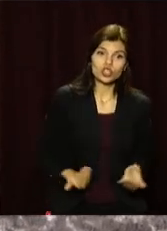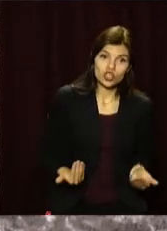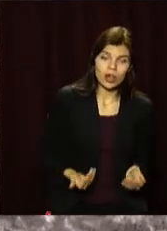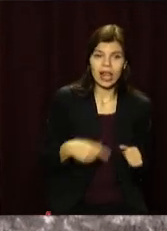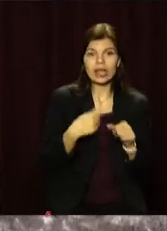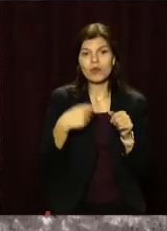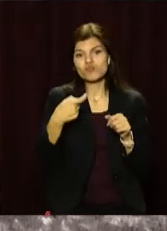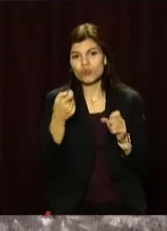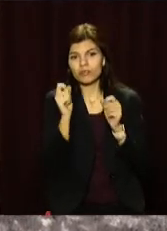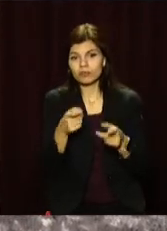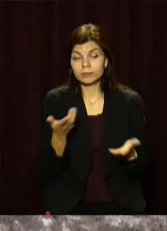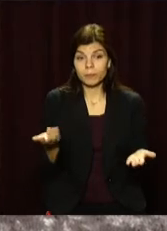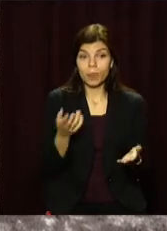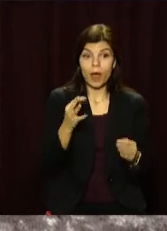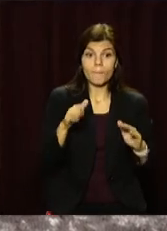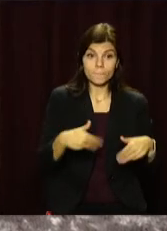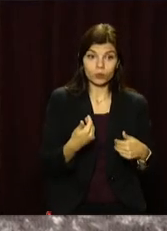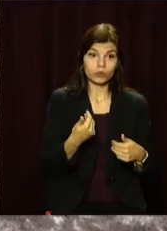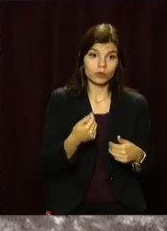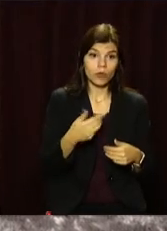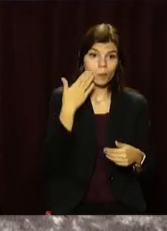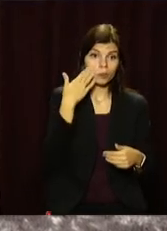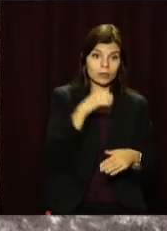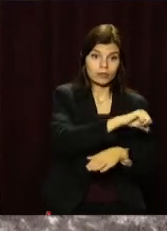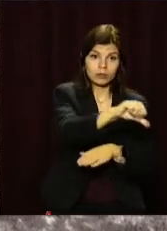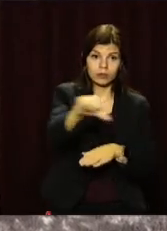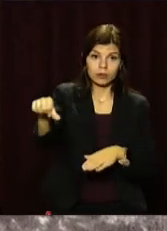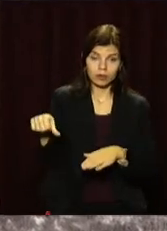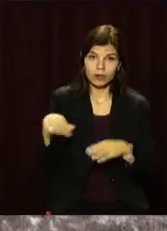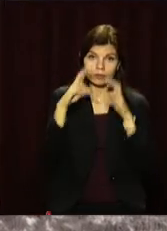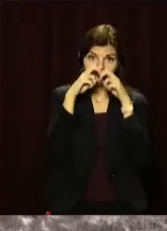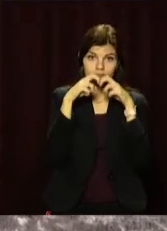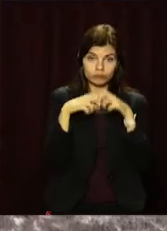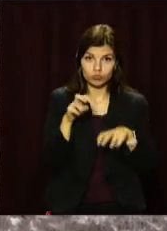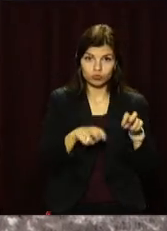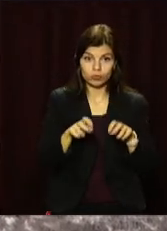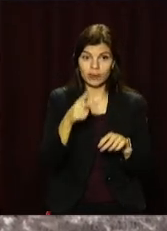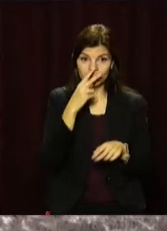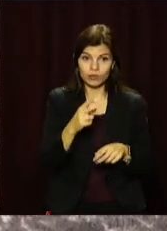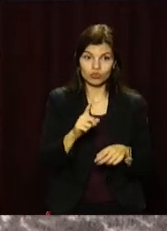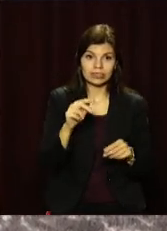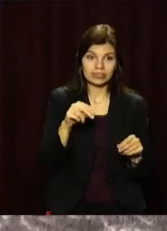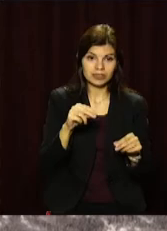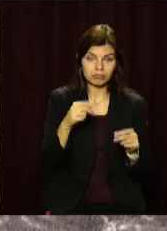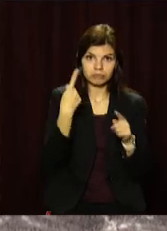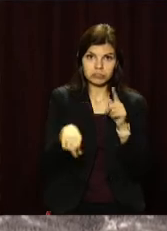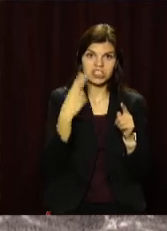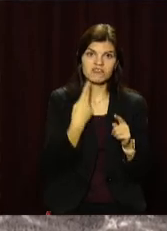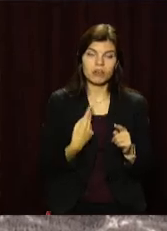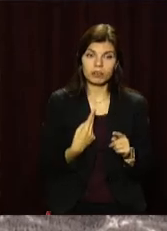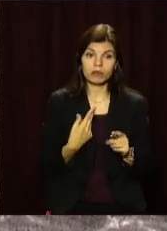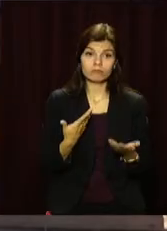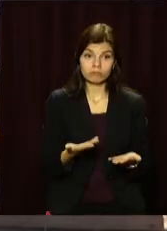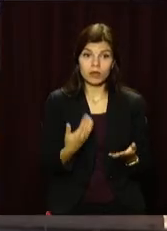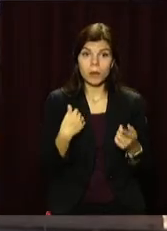ява. Потім вона безпосередньо по контуру вона досліджується. І тут ви можете бачити, що ґрунт відрізняється. Саме так ми от